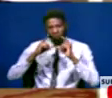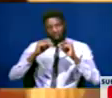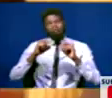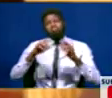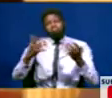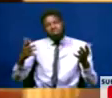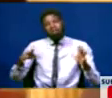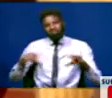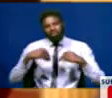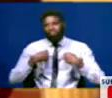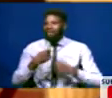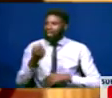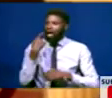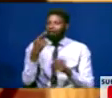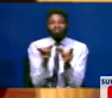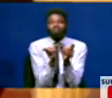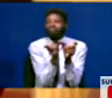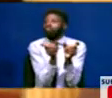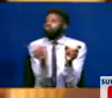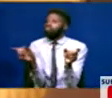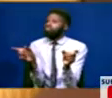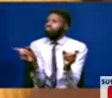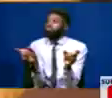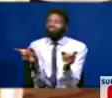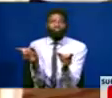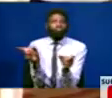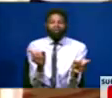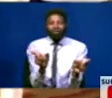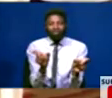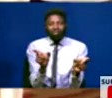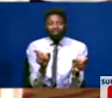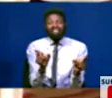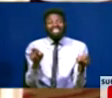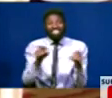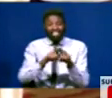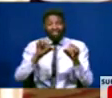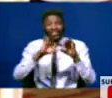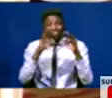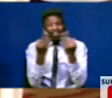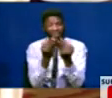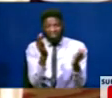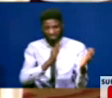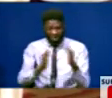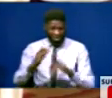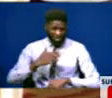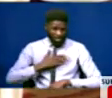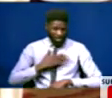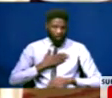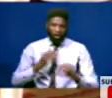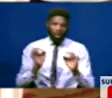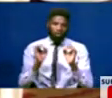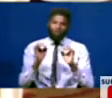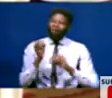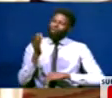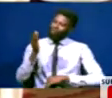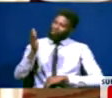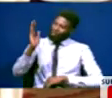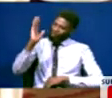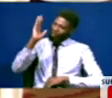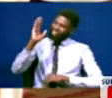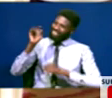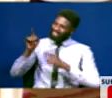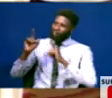sasa mnagawanya upanga uzazi si yetu, kwa sababu Mungu mwenyewe ndiye alisema endeni mzae